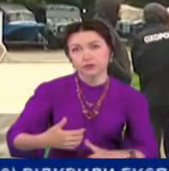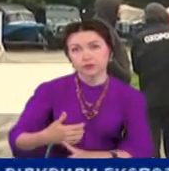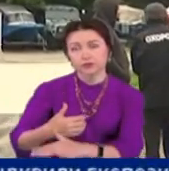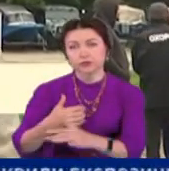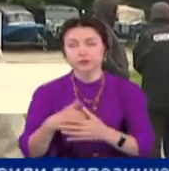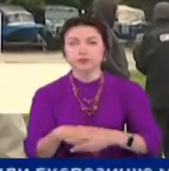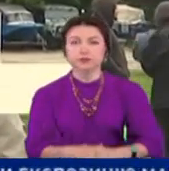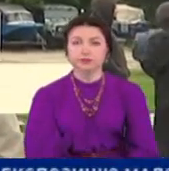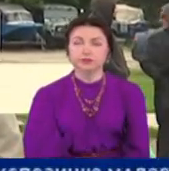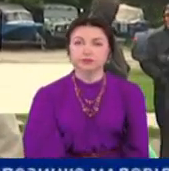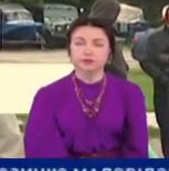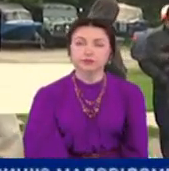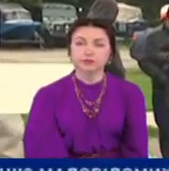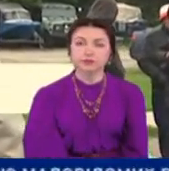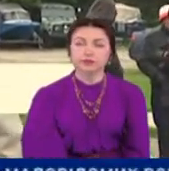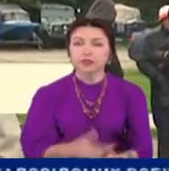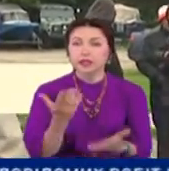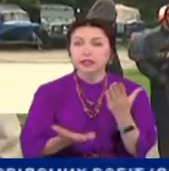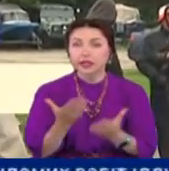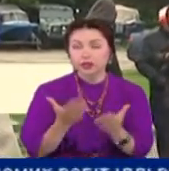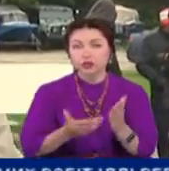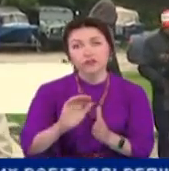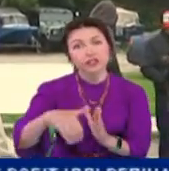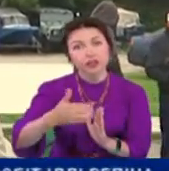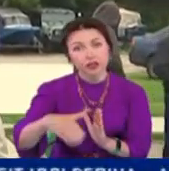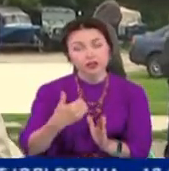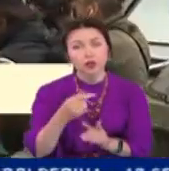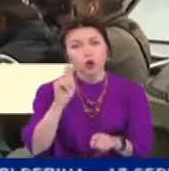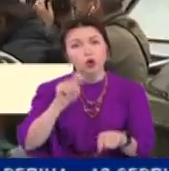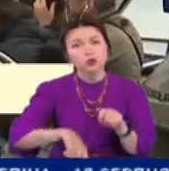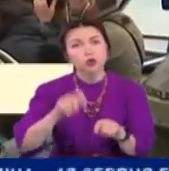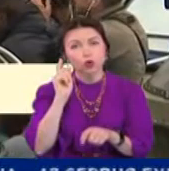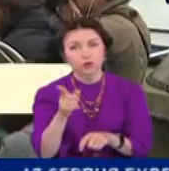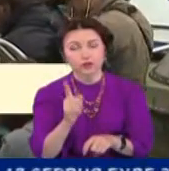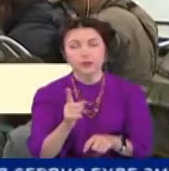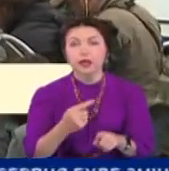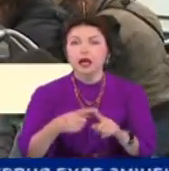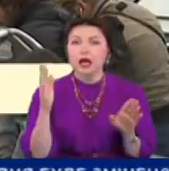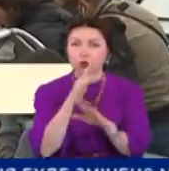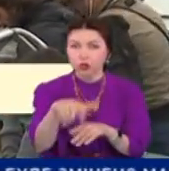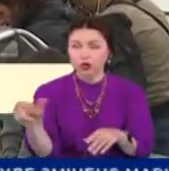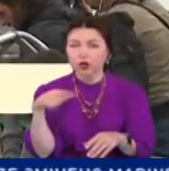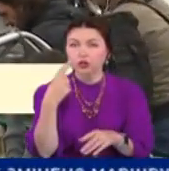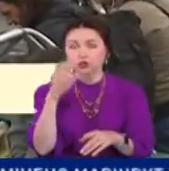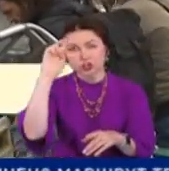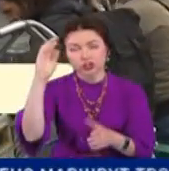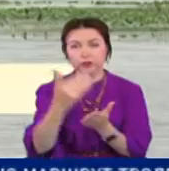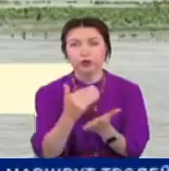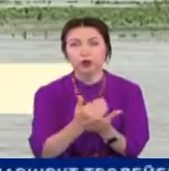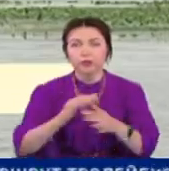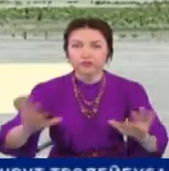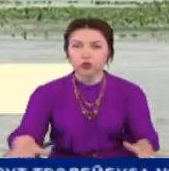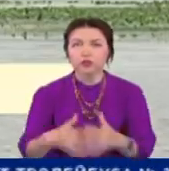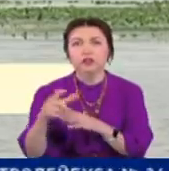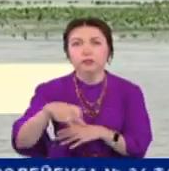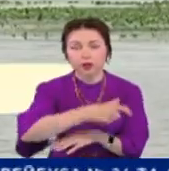видалимо пісок тут. Тобто, якщо видаляти, то контрольовано. Екологи кажуть, що лише державна програма відновлення